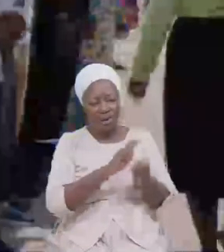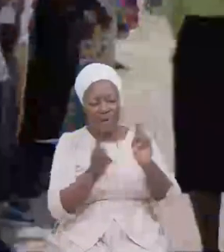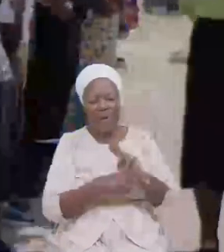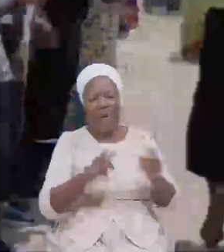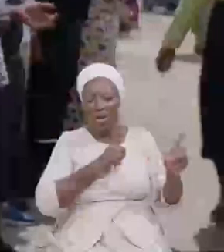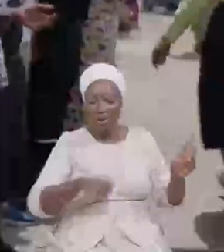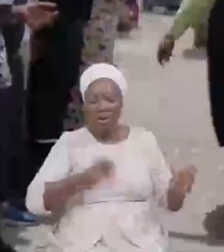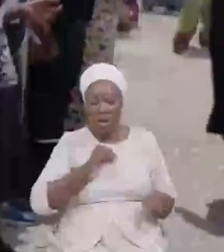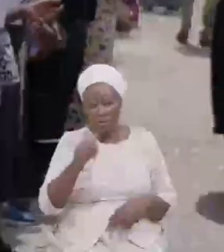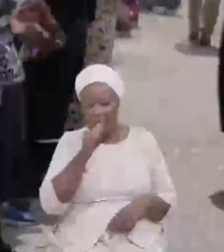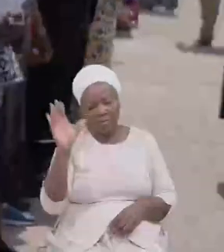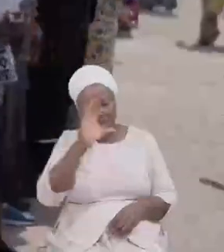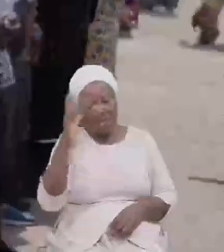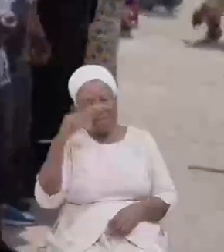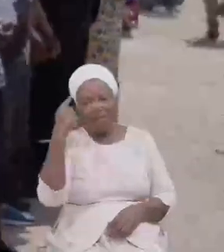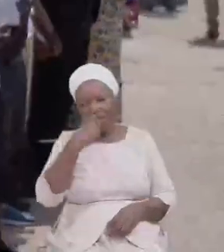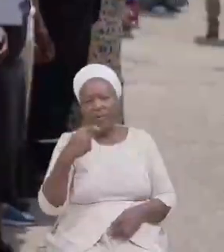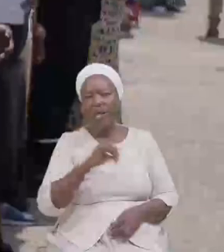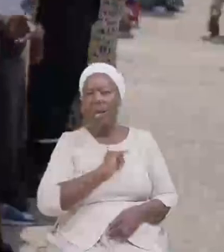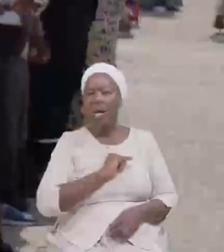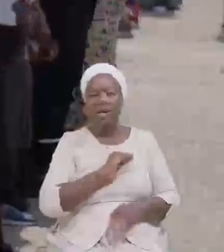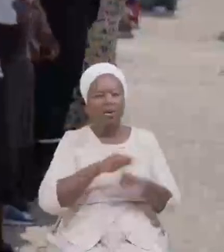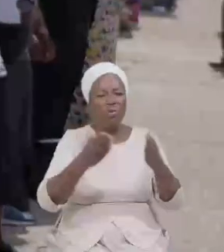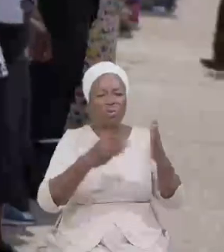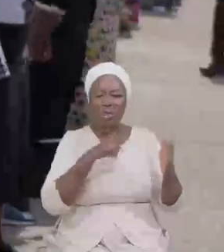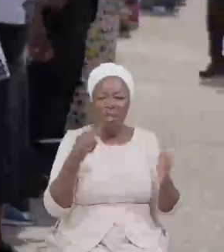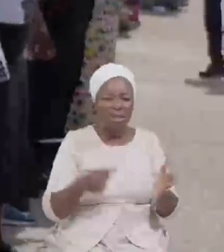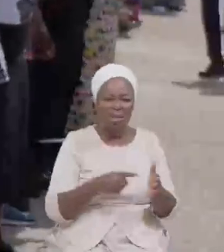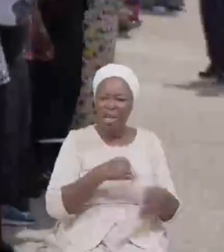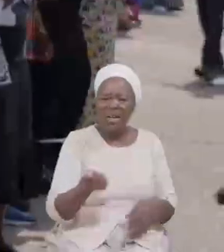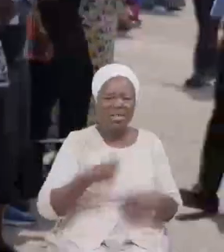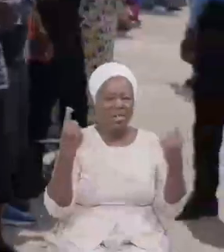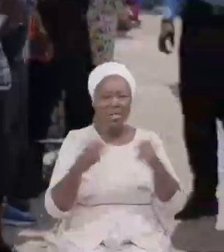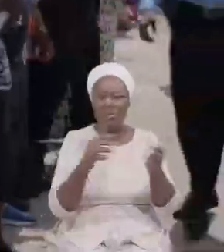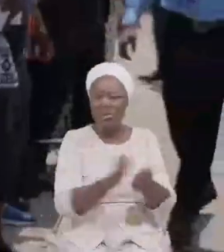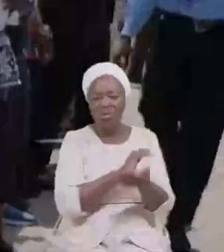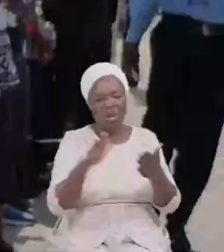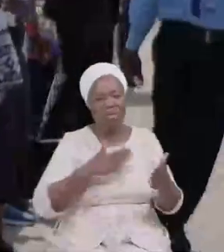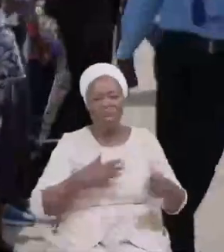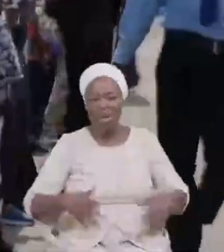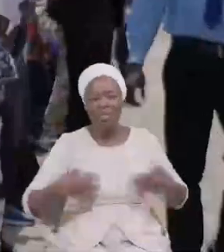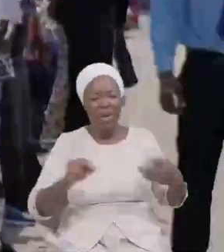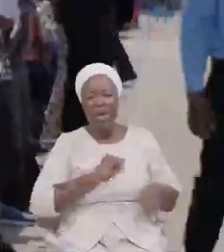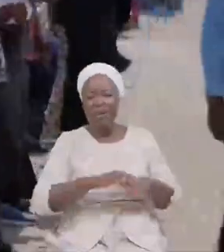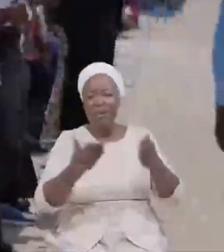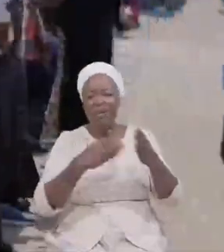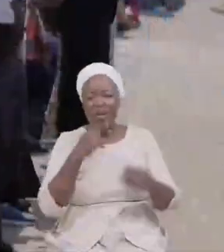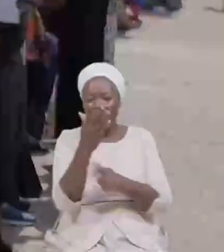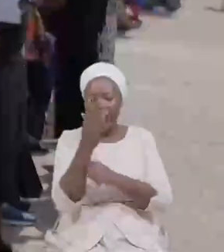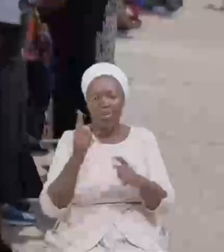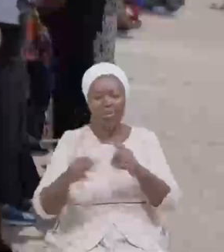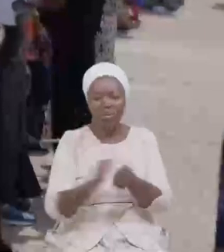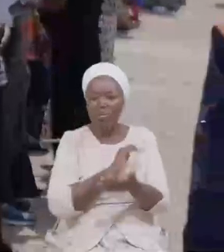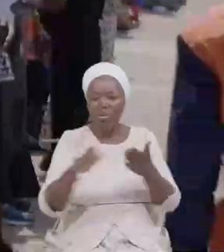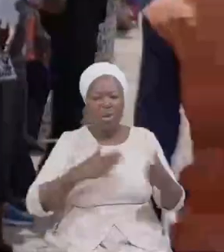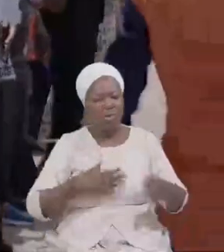ta face maintenant. Je ne veux pas que ces péchés ruinent ma vie. Je ne veux pas que la chair me ruine. Je ne veux pas que les œufs